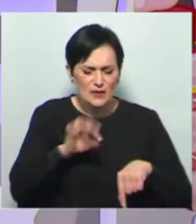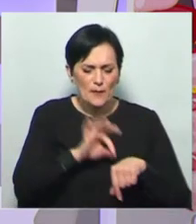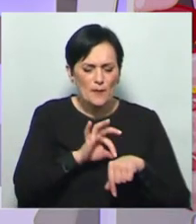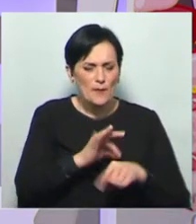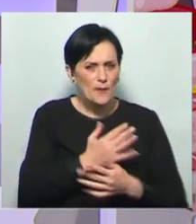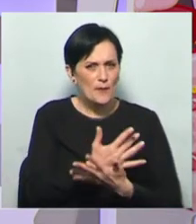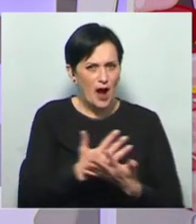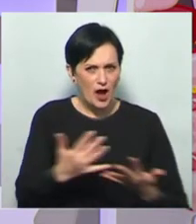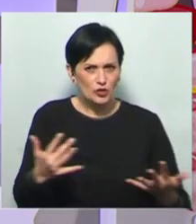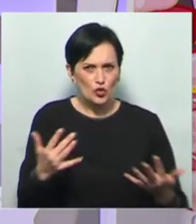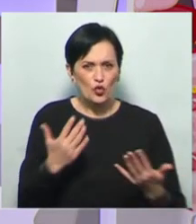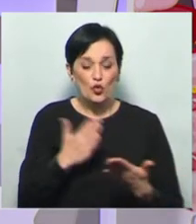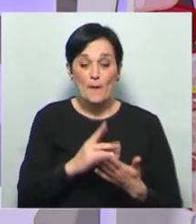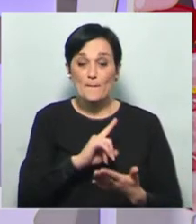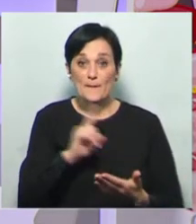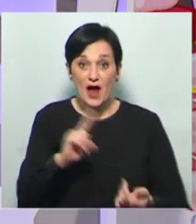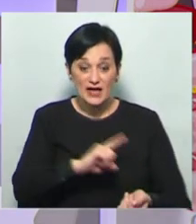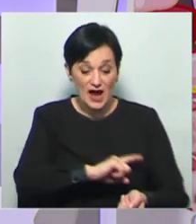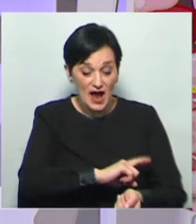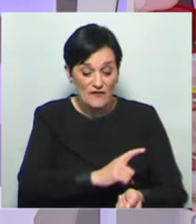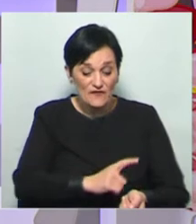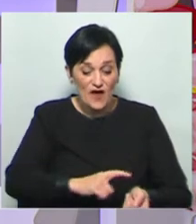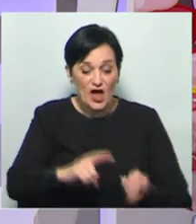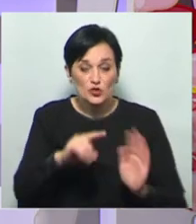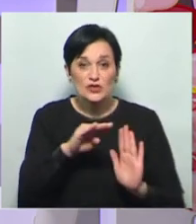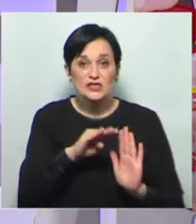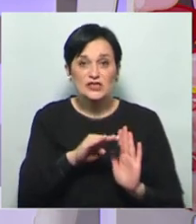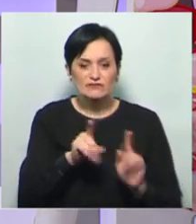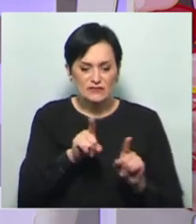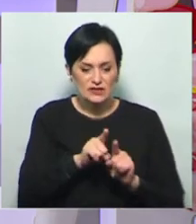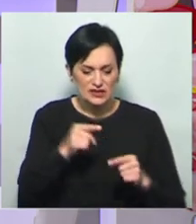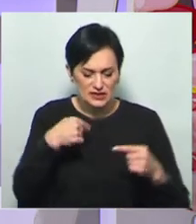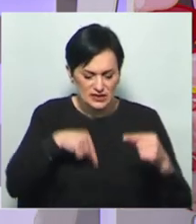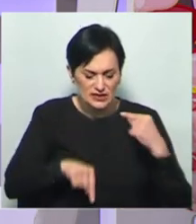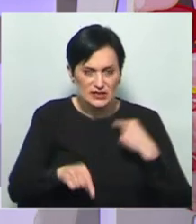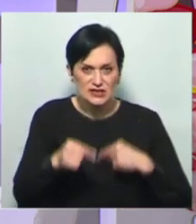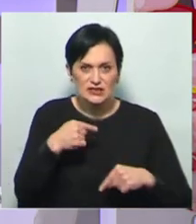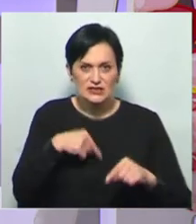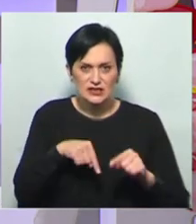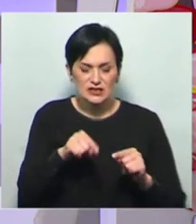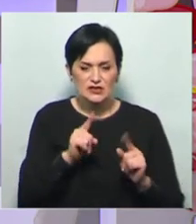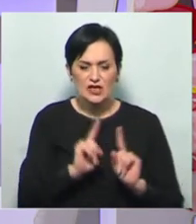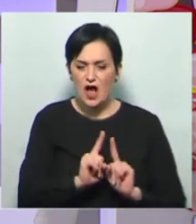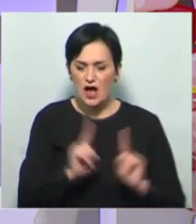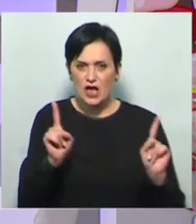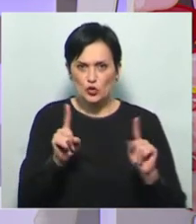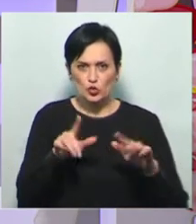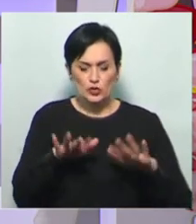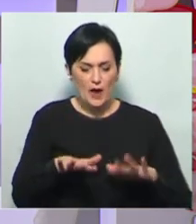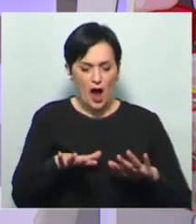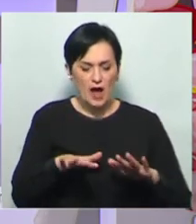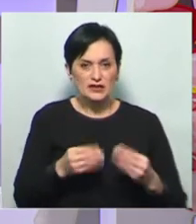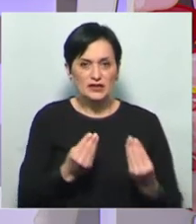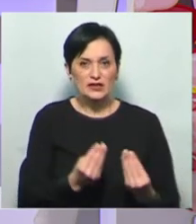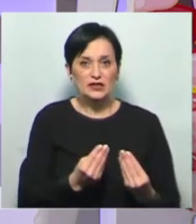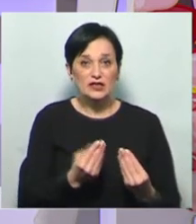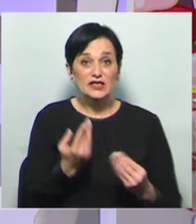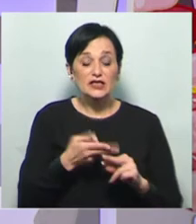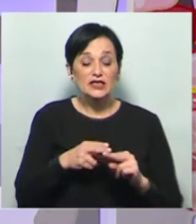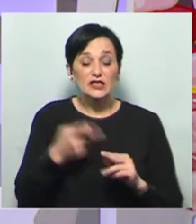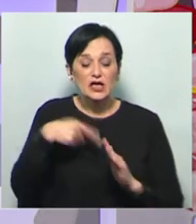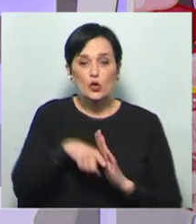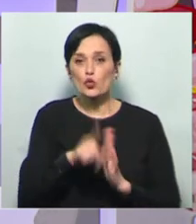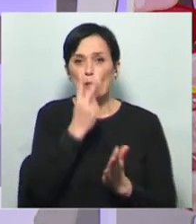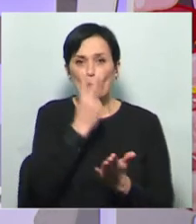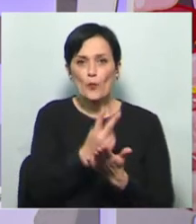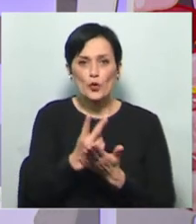არსებობს, მოგეხსენებათ, მაგრამ ვენური სისტემის პათოლოგიას მიენიჭა ესეთი განსაკუთრებული ადგილი. იქიდან გამომდინარე, რომ